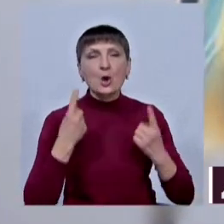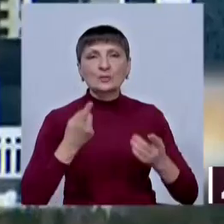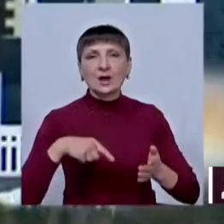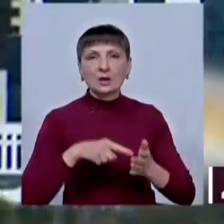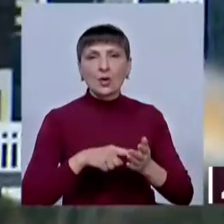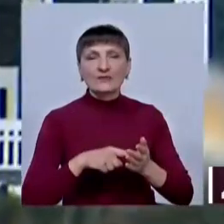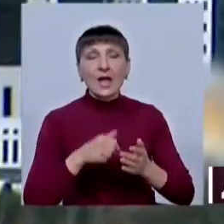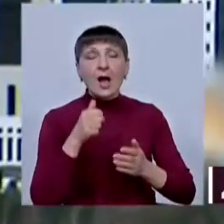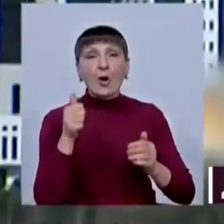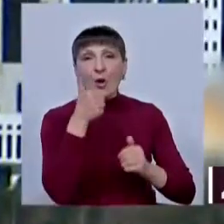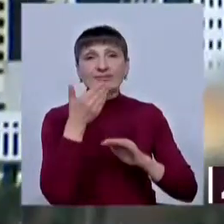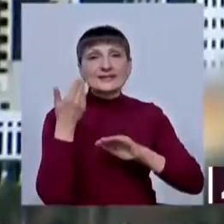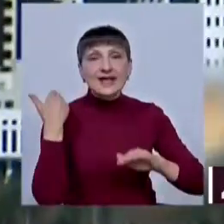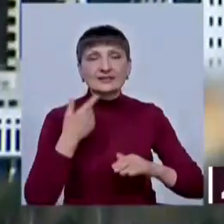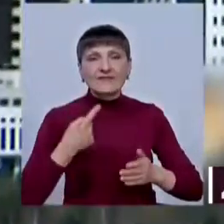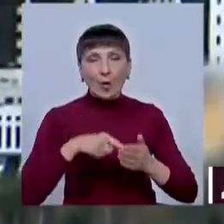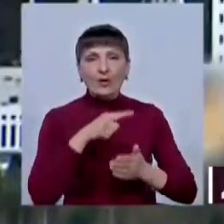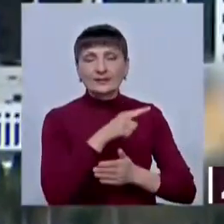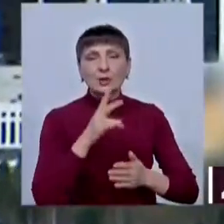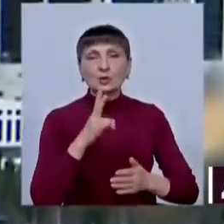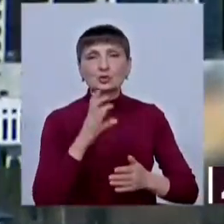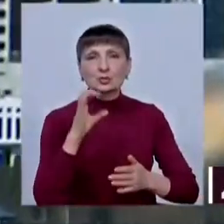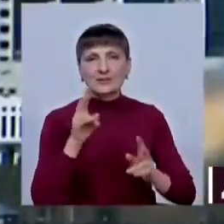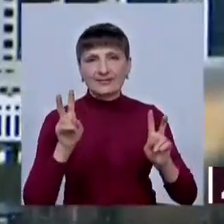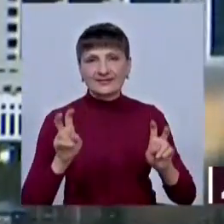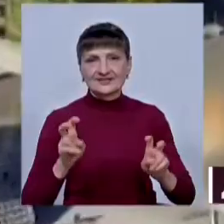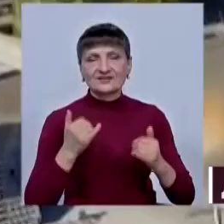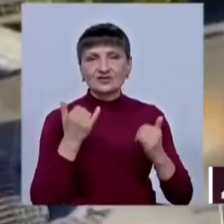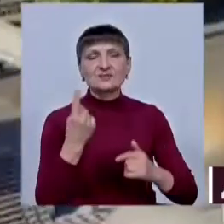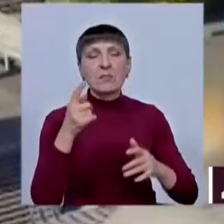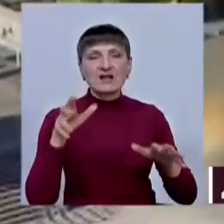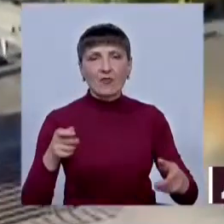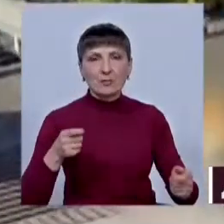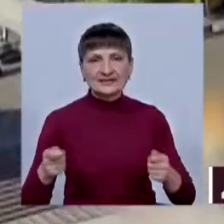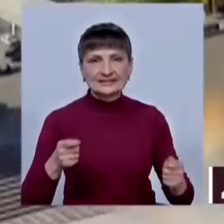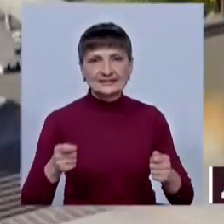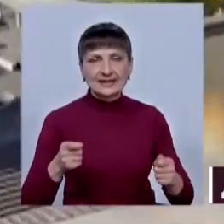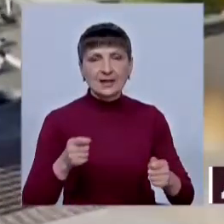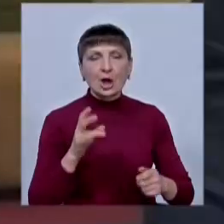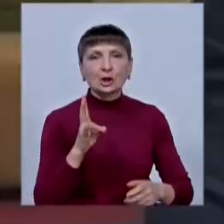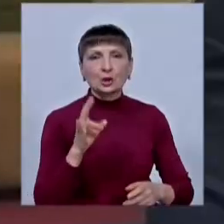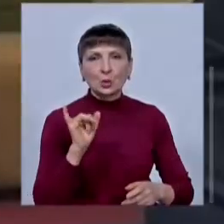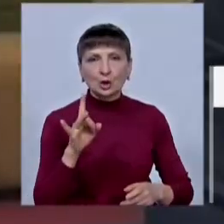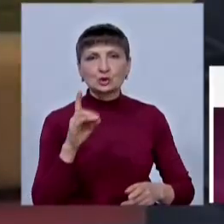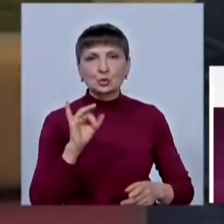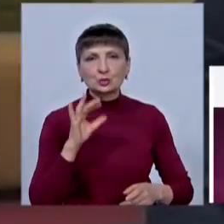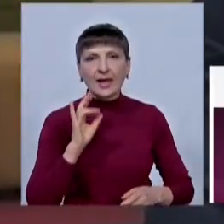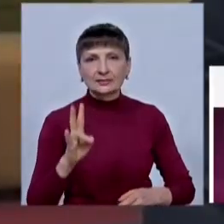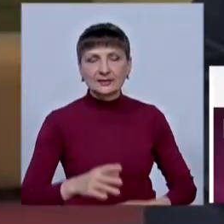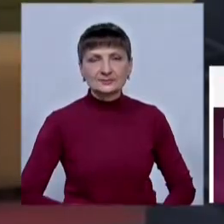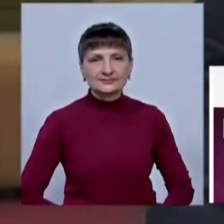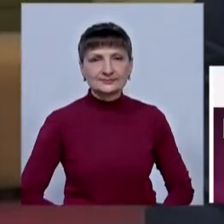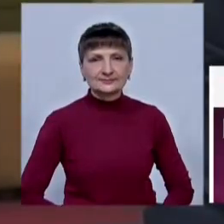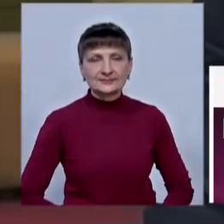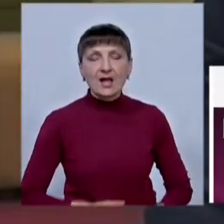больше года назад мегаполис Казахстана переименовали и назвали в честь первого президента Нурсултан. В большей степени,